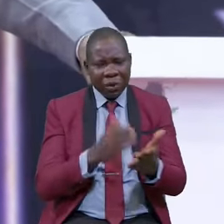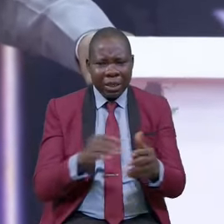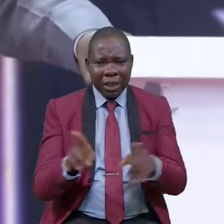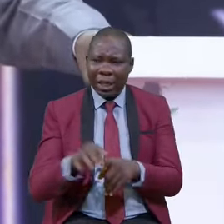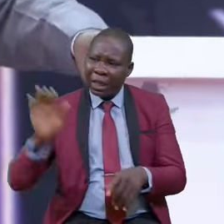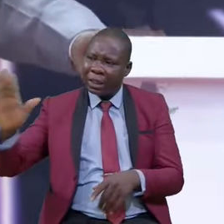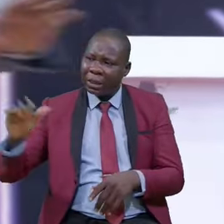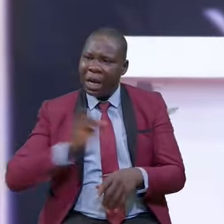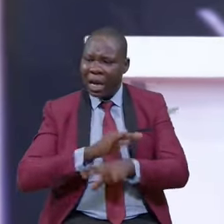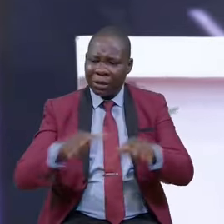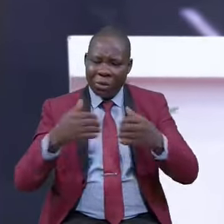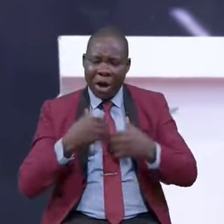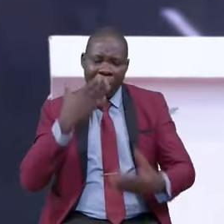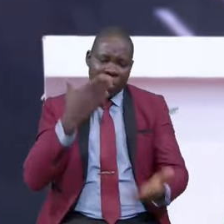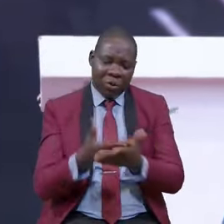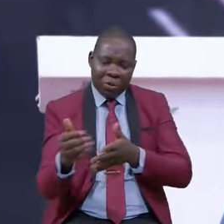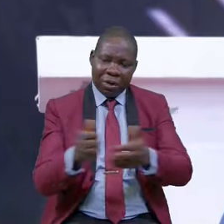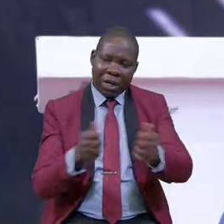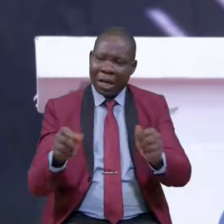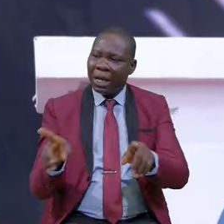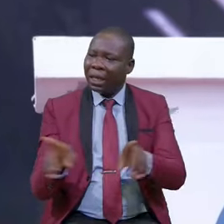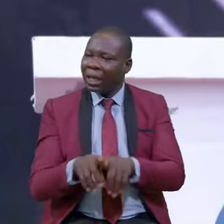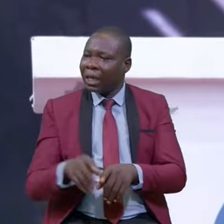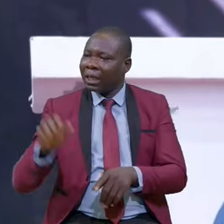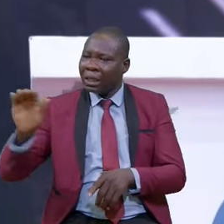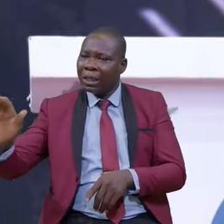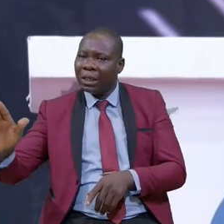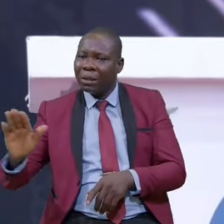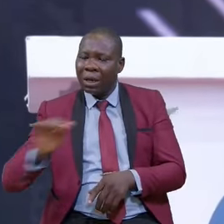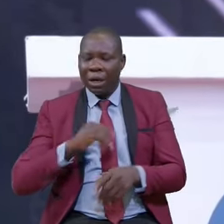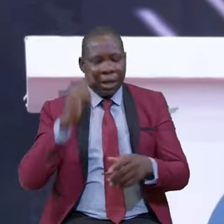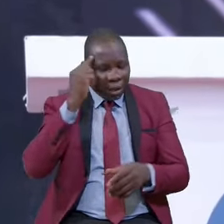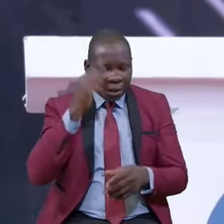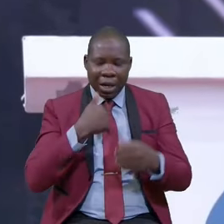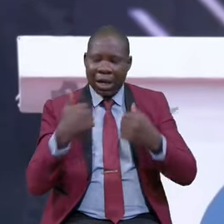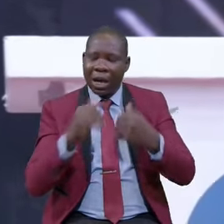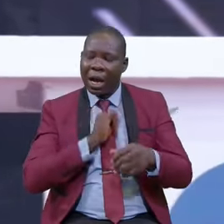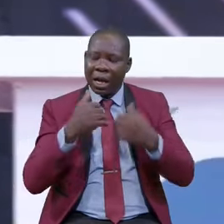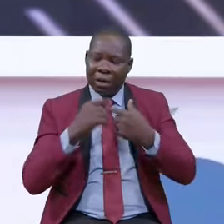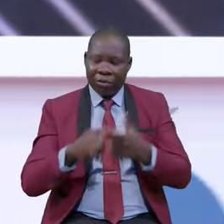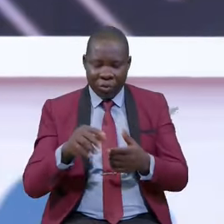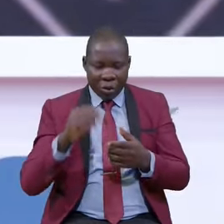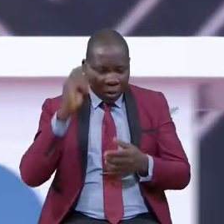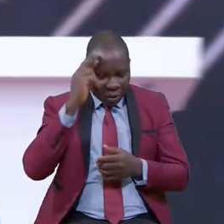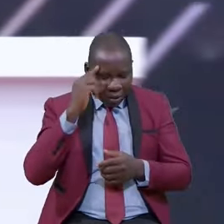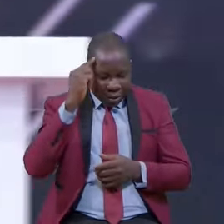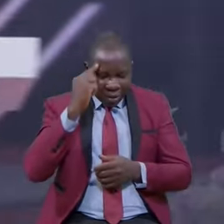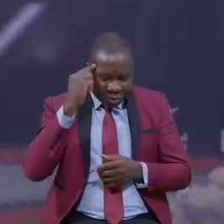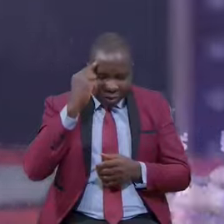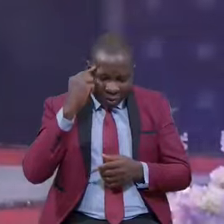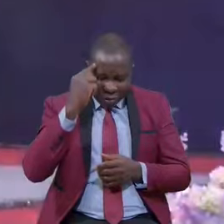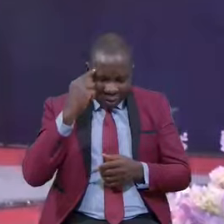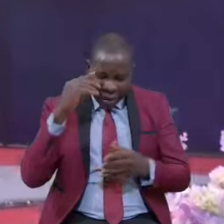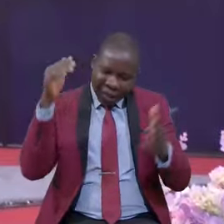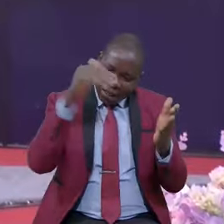aller. Et ce que j'ai là, ça fume seulement. Ce que je fais, je dois revoir mes choix de la vie. Ça, c'est une tentation.